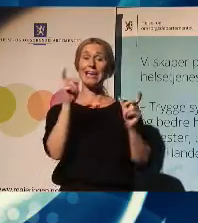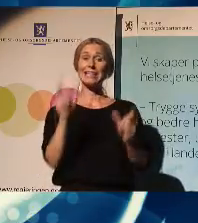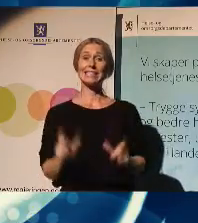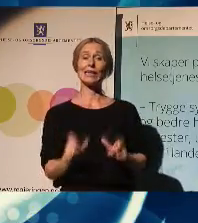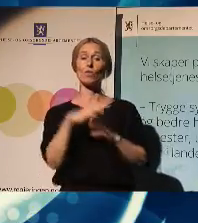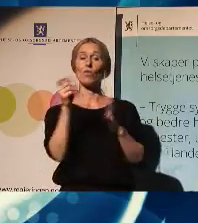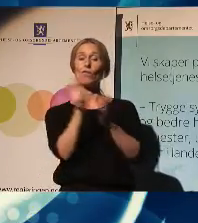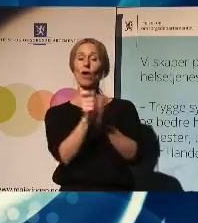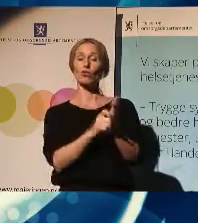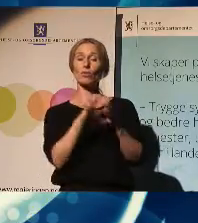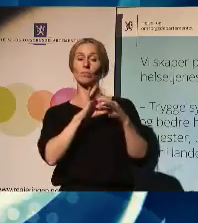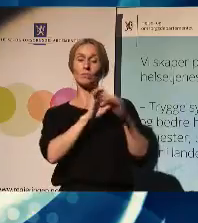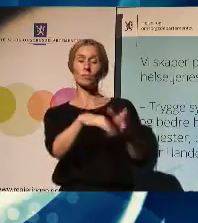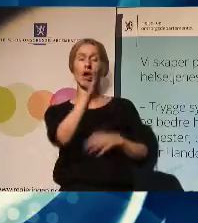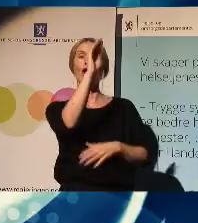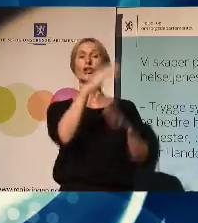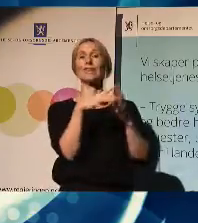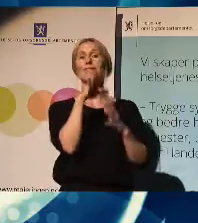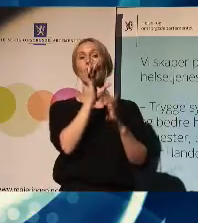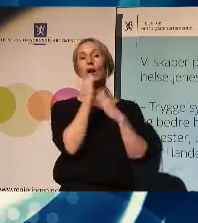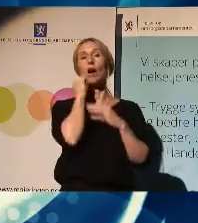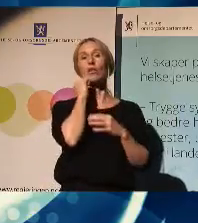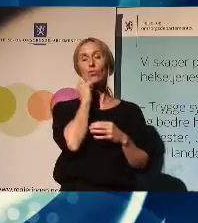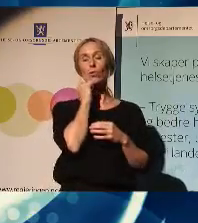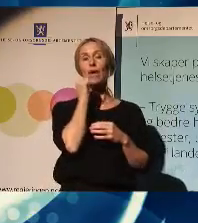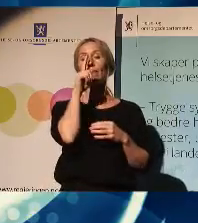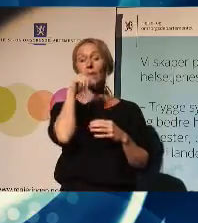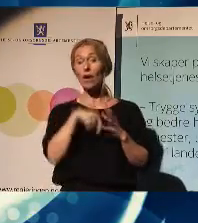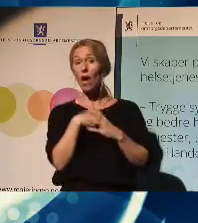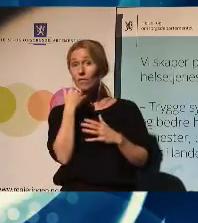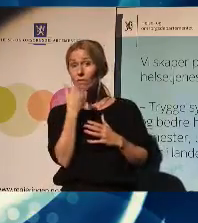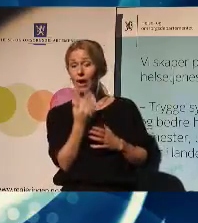Risikofaktorer knyttet til høyt inntak av alkohol kan være